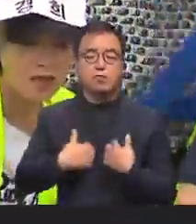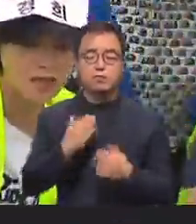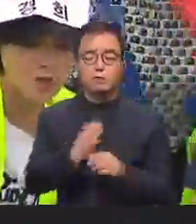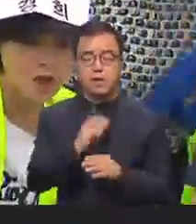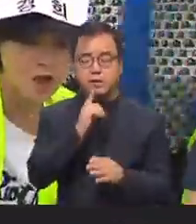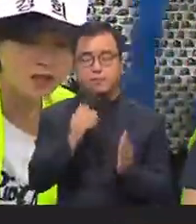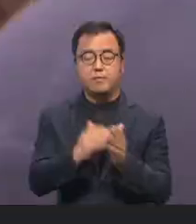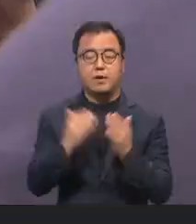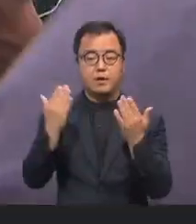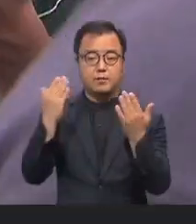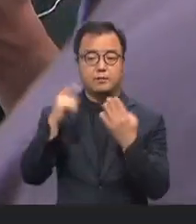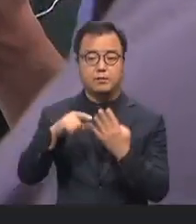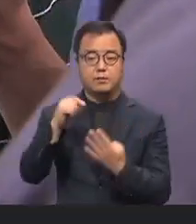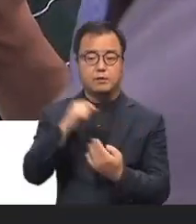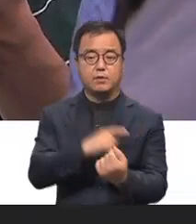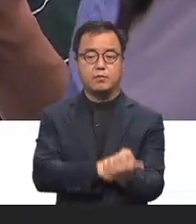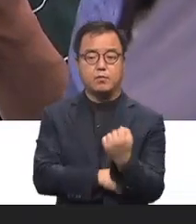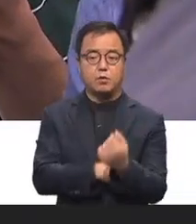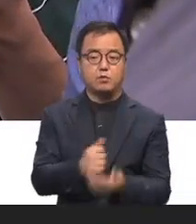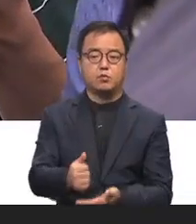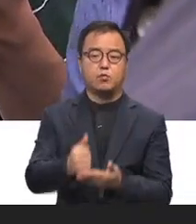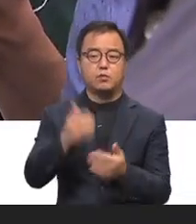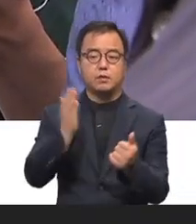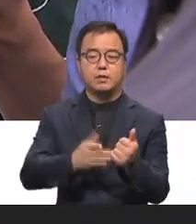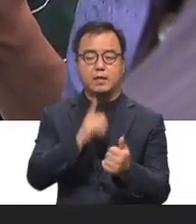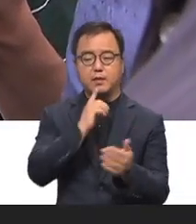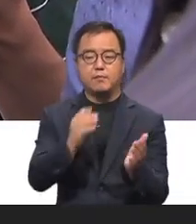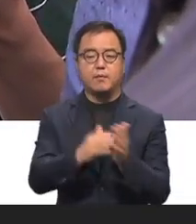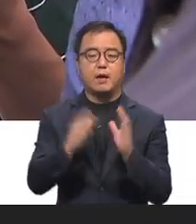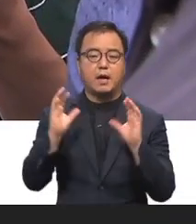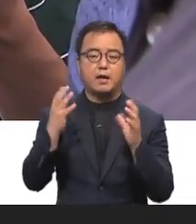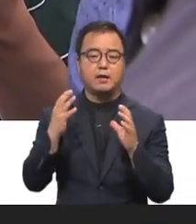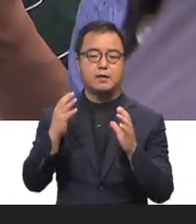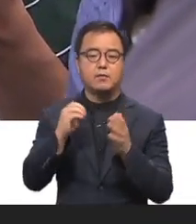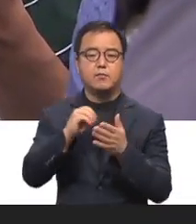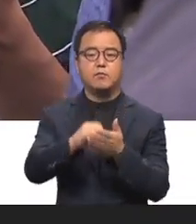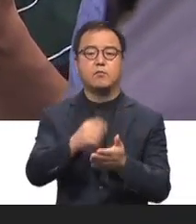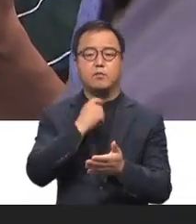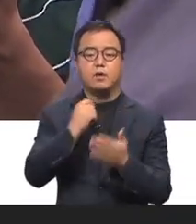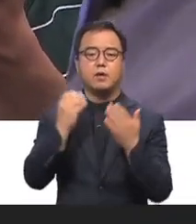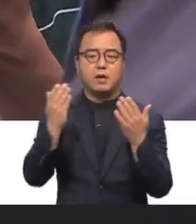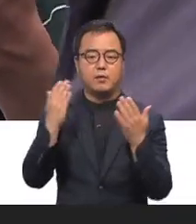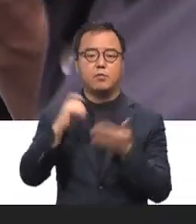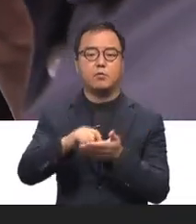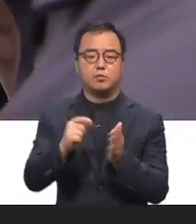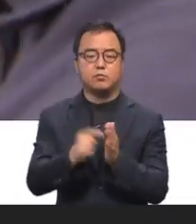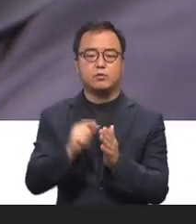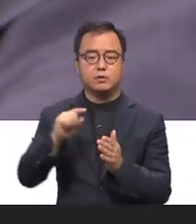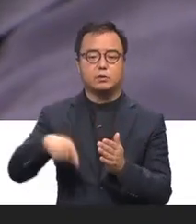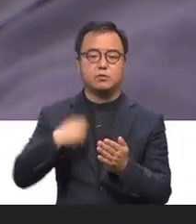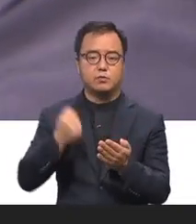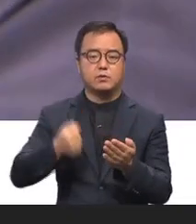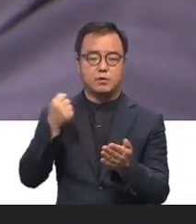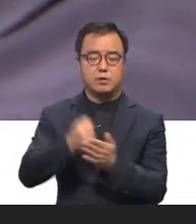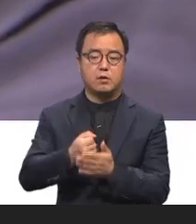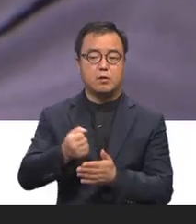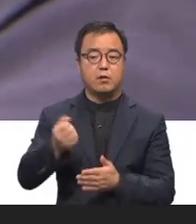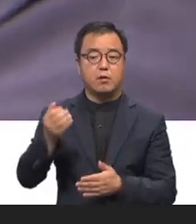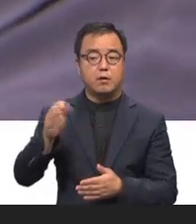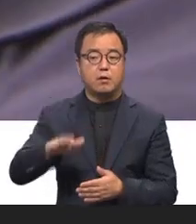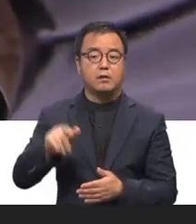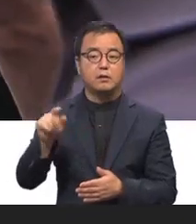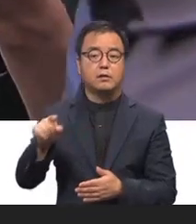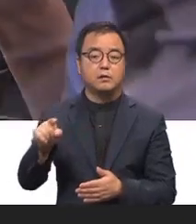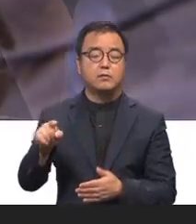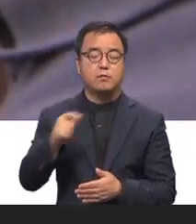존중하라고 주장했습니다. 아이들이 가고 싶은 학교 정도는 자기들이 결정을 합니다. 근데 왜 그 가고 싶은 아이들이